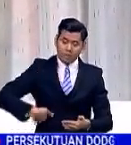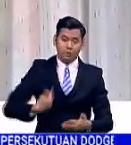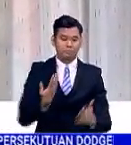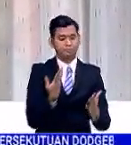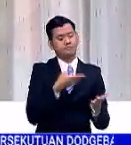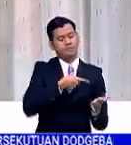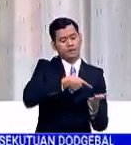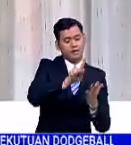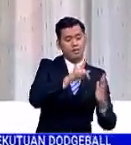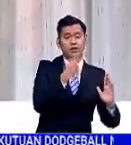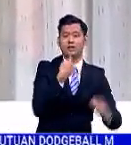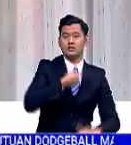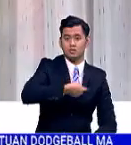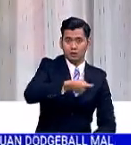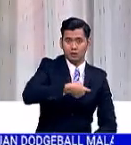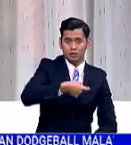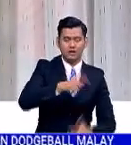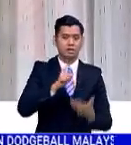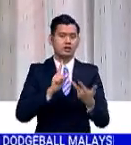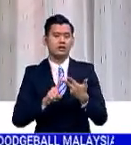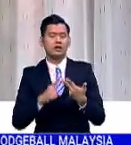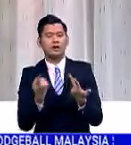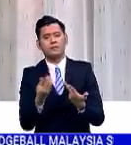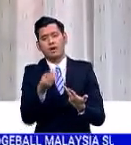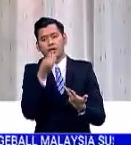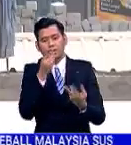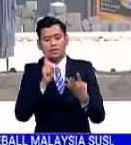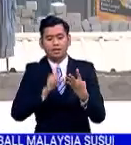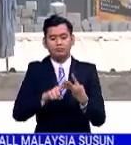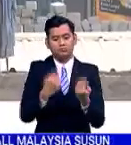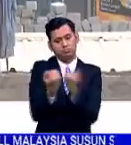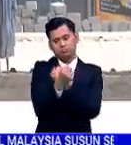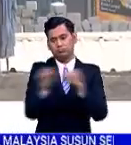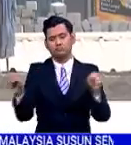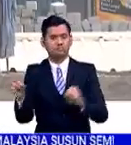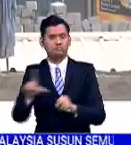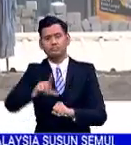rumah, makanan, persekolahan anak-anak.